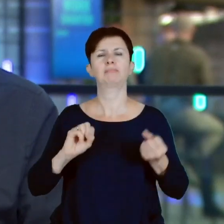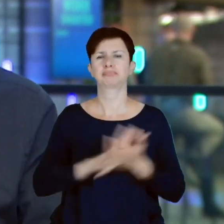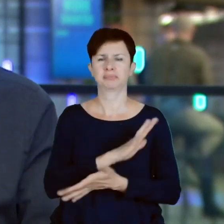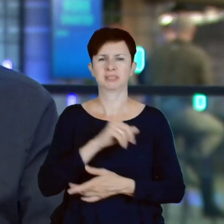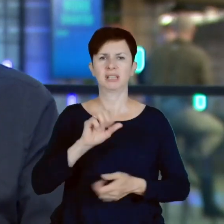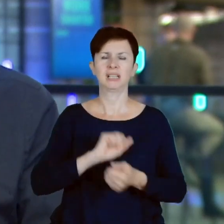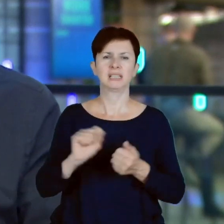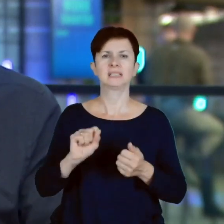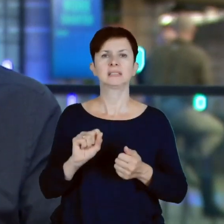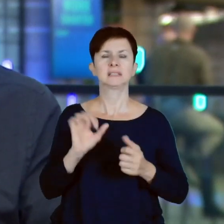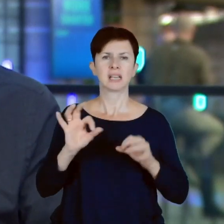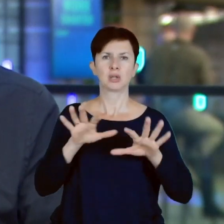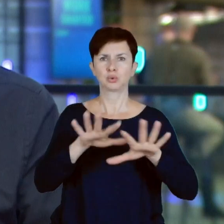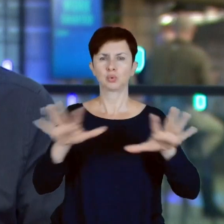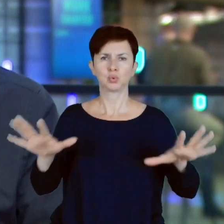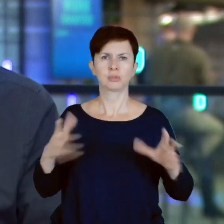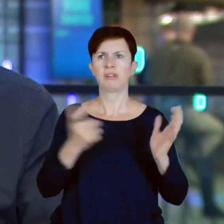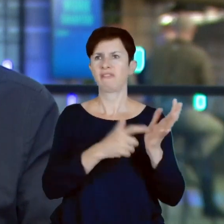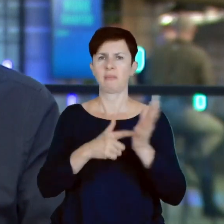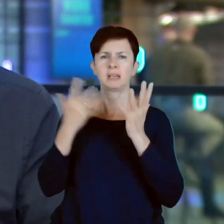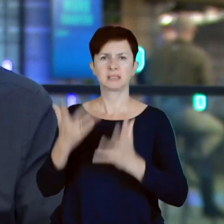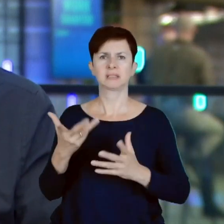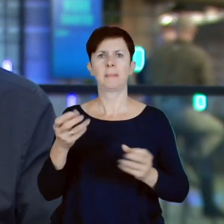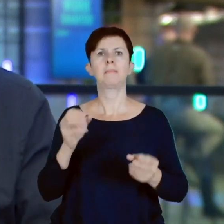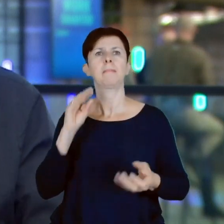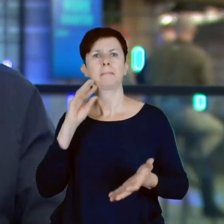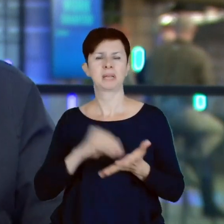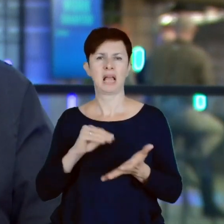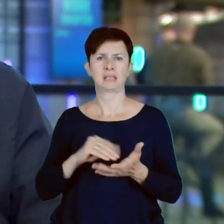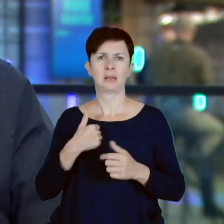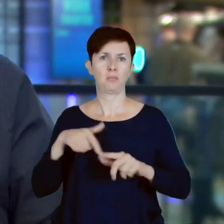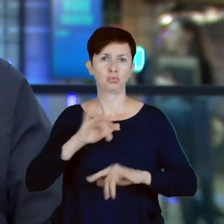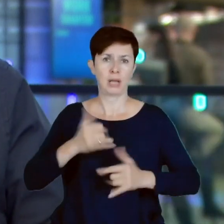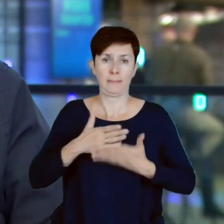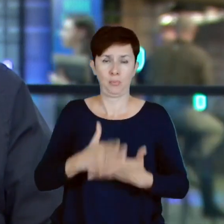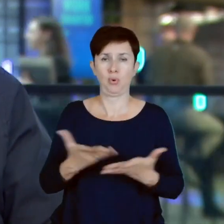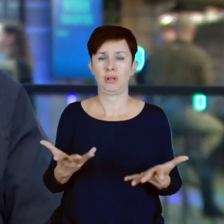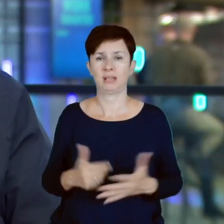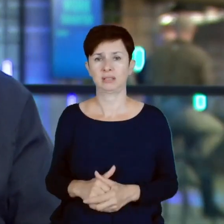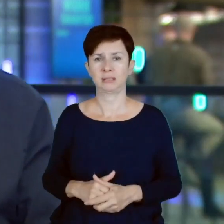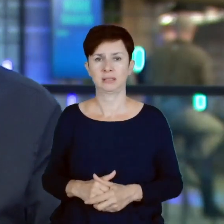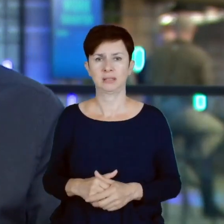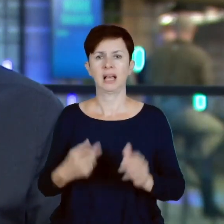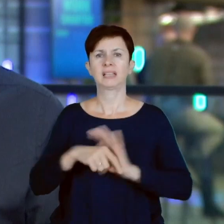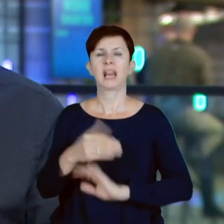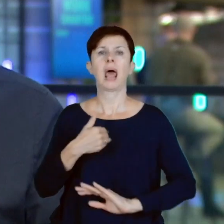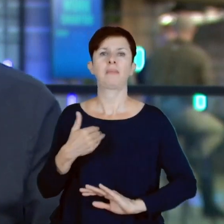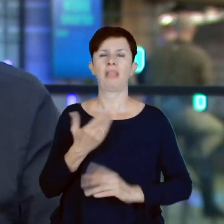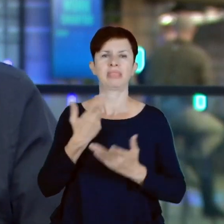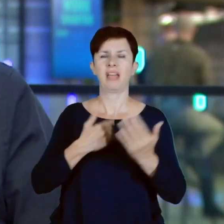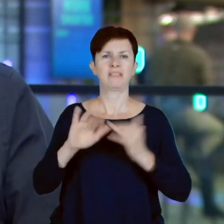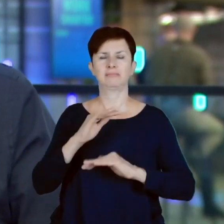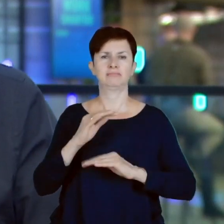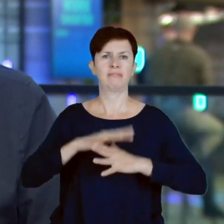praktyki, z którym muszę sobie poradzić. Mhm. Jeśli mogę powiedzieć też, gdzie dla mnie jest największe wyzwanie, jest taki oldschoolowy